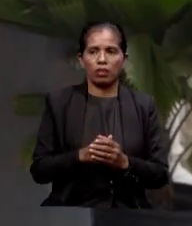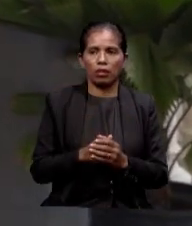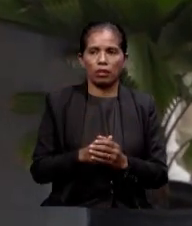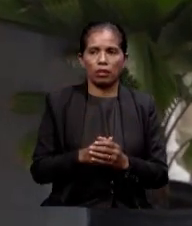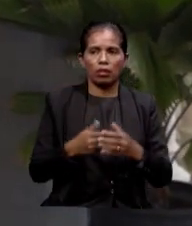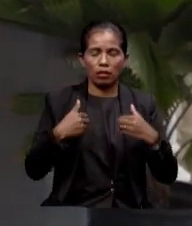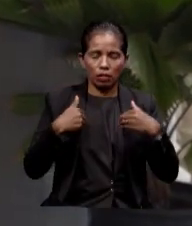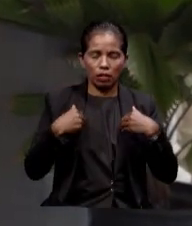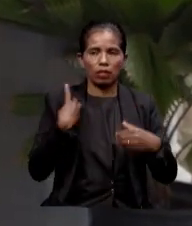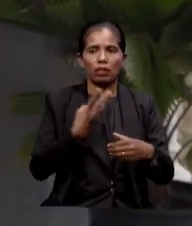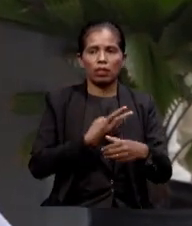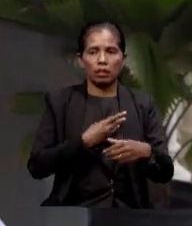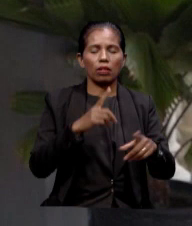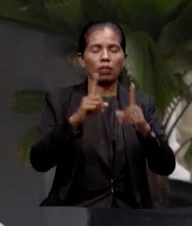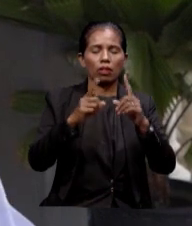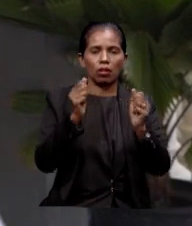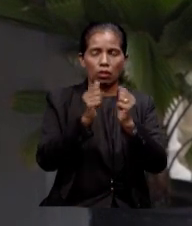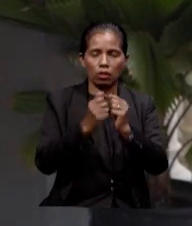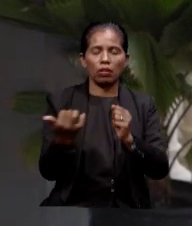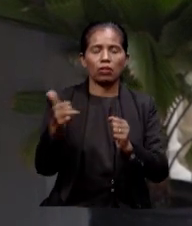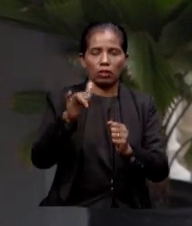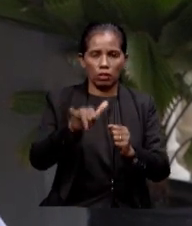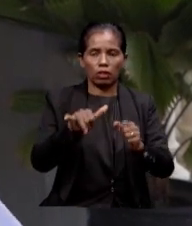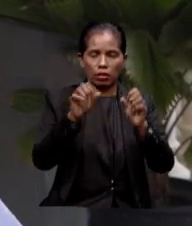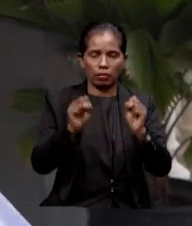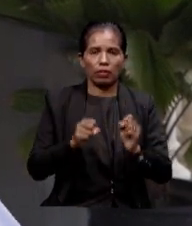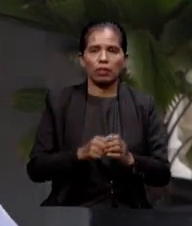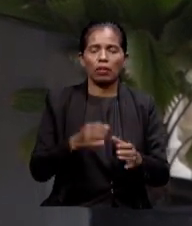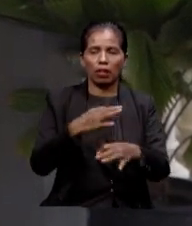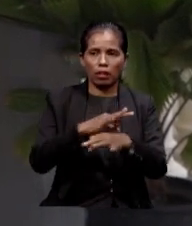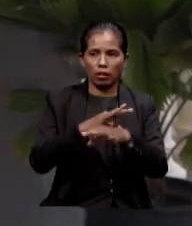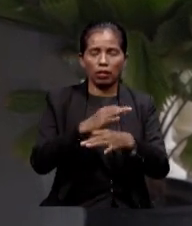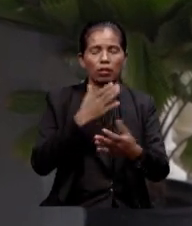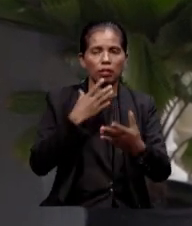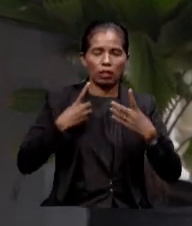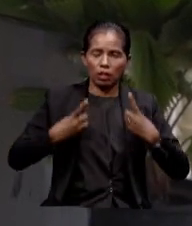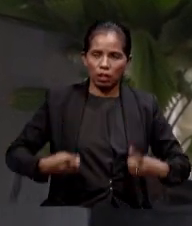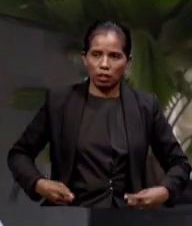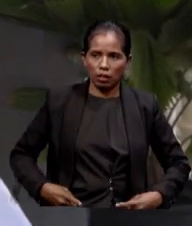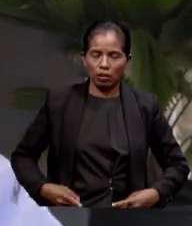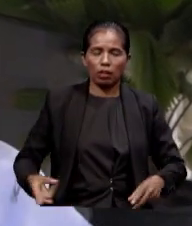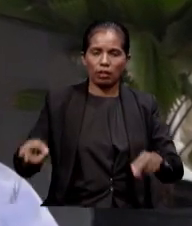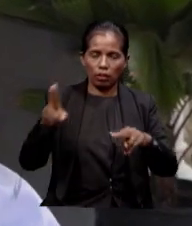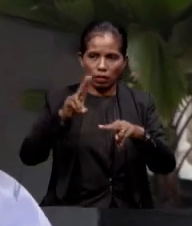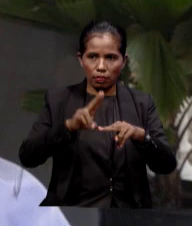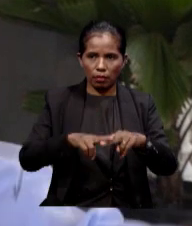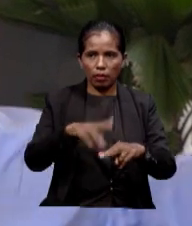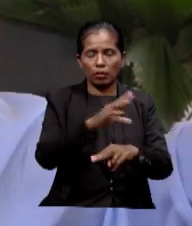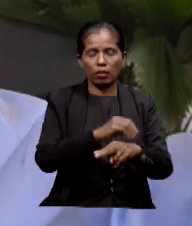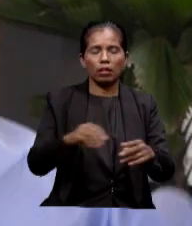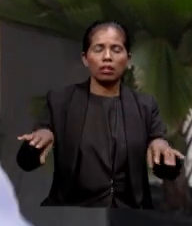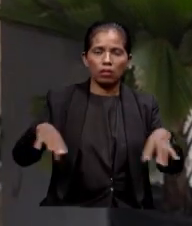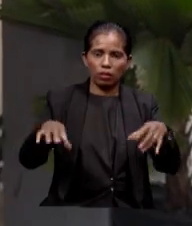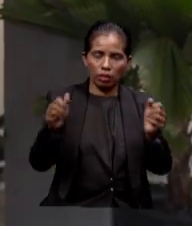positivo então sei que o Cida pode a dia de que o tanque aumenta tanto sim a cooperação e